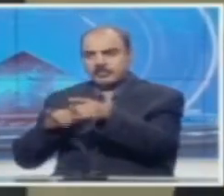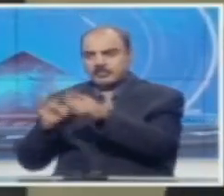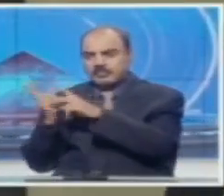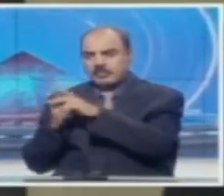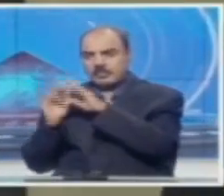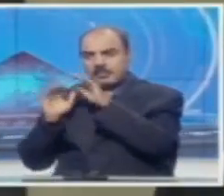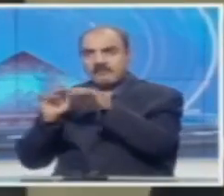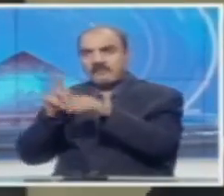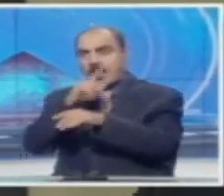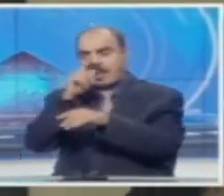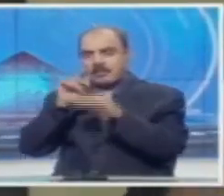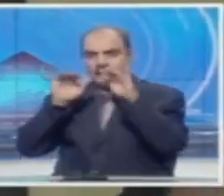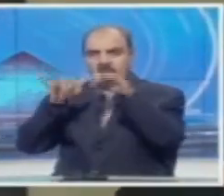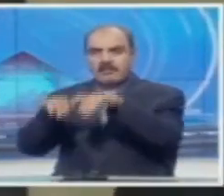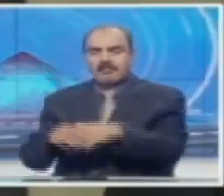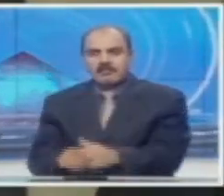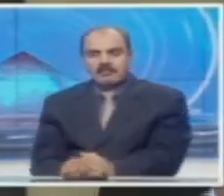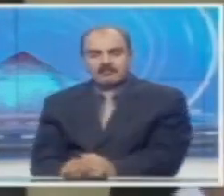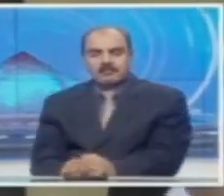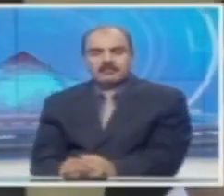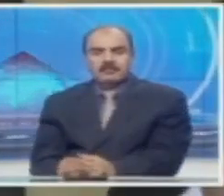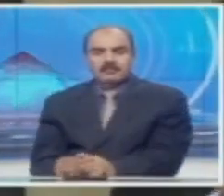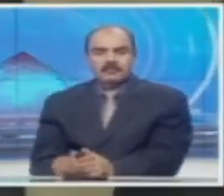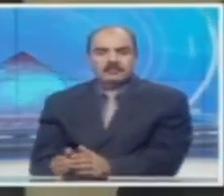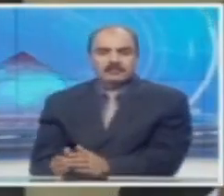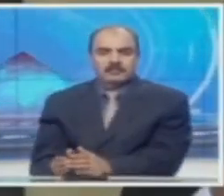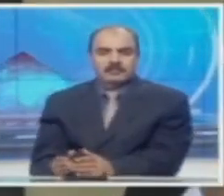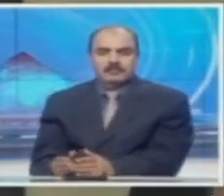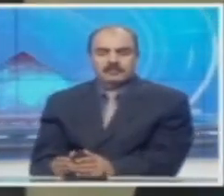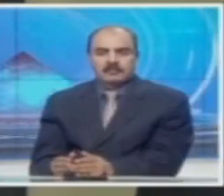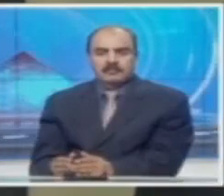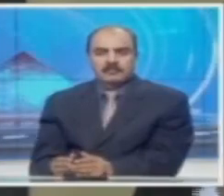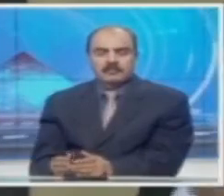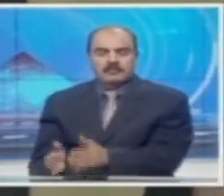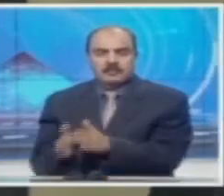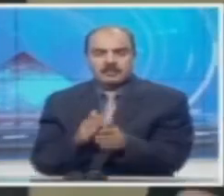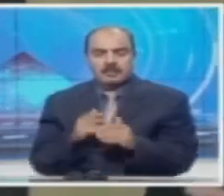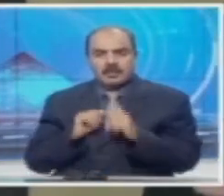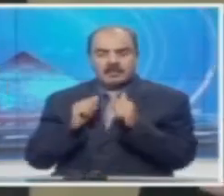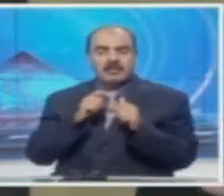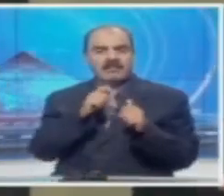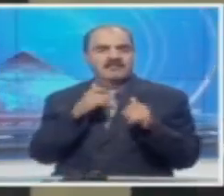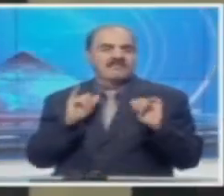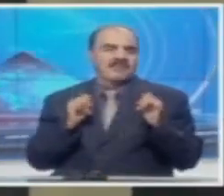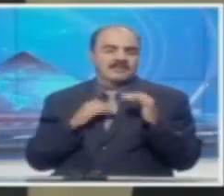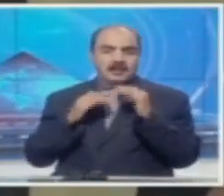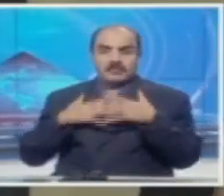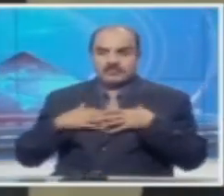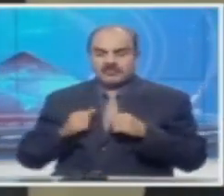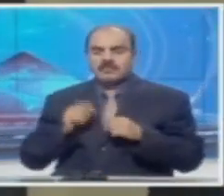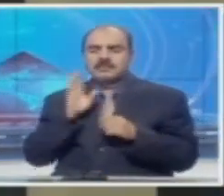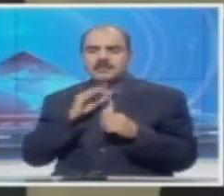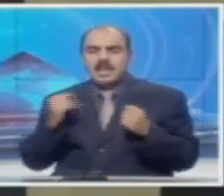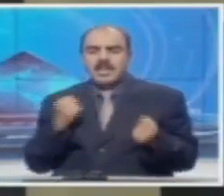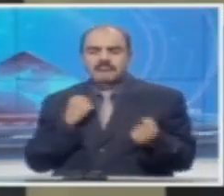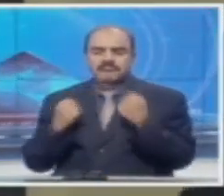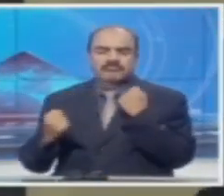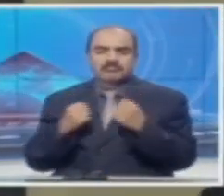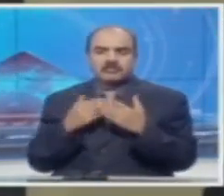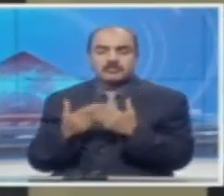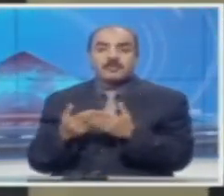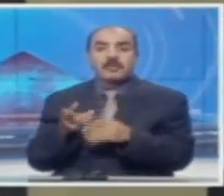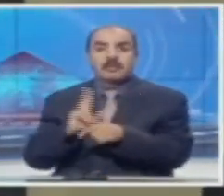على الخريطة العالمية. فإلى جانب السياحة الاستشفائية هناك أيضا